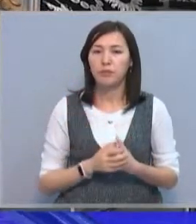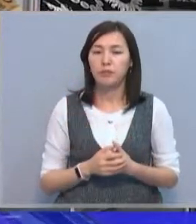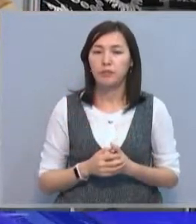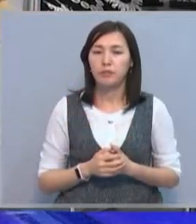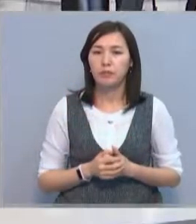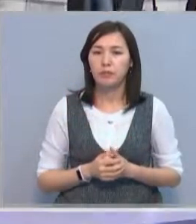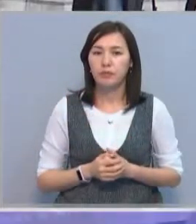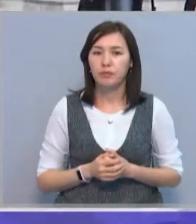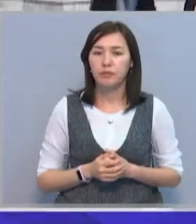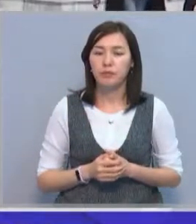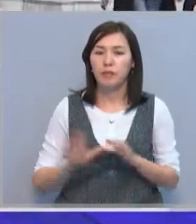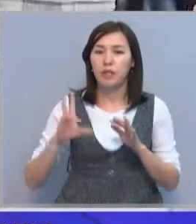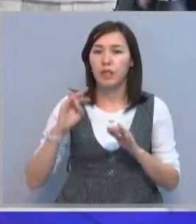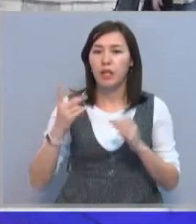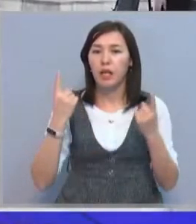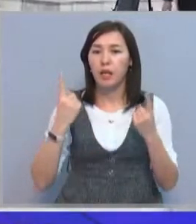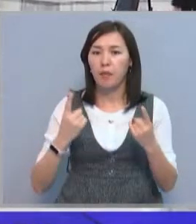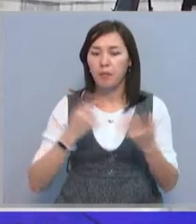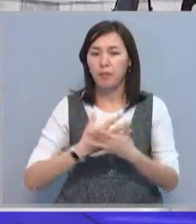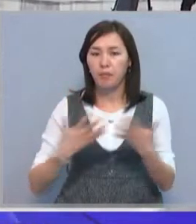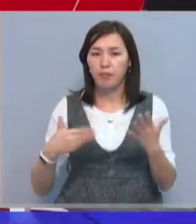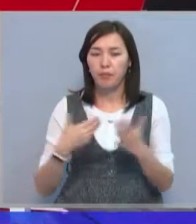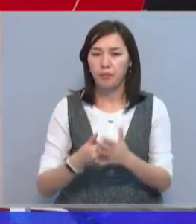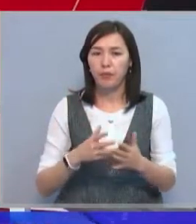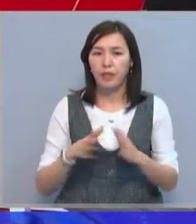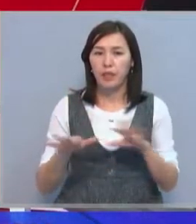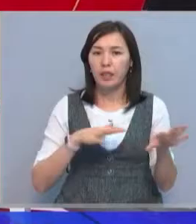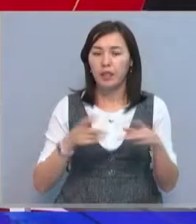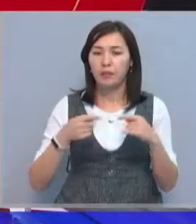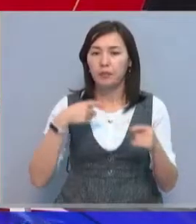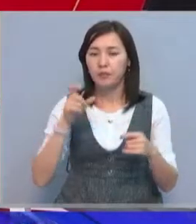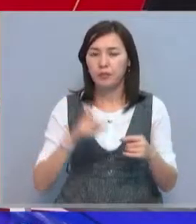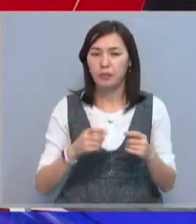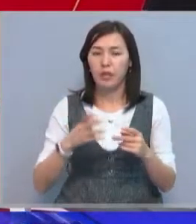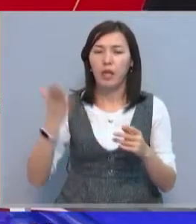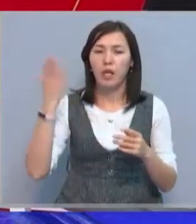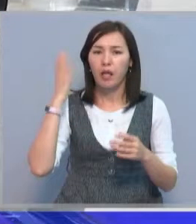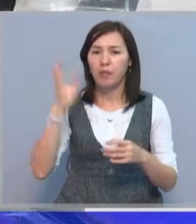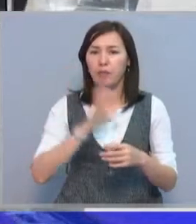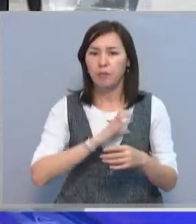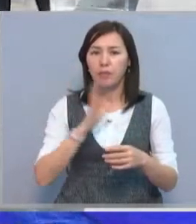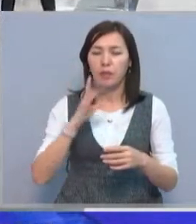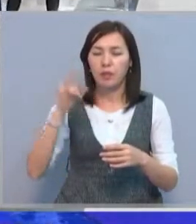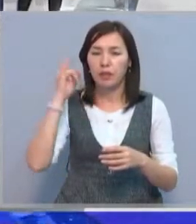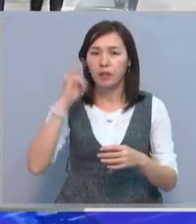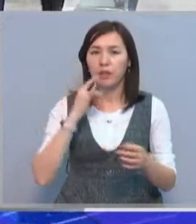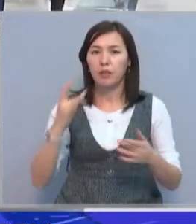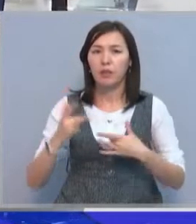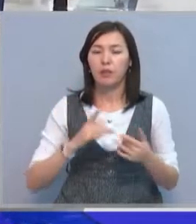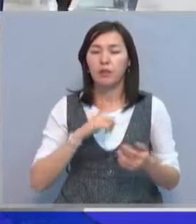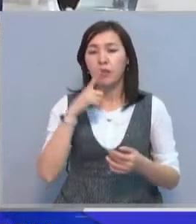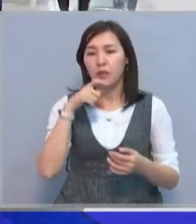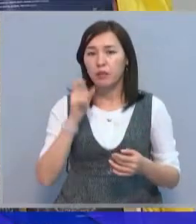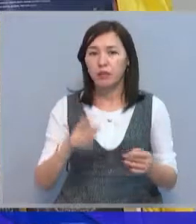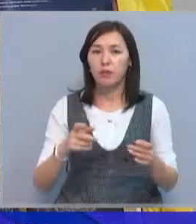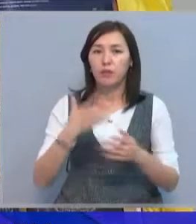ойлаймын. Көрмеде ұлттық бренд бұйымдары да ұсынылды. Шара ұйымдастырушылары ата-бабадан мирас боп қалған қазақы өнерді жас